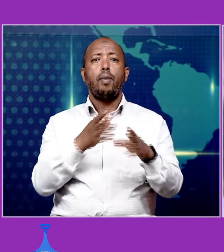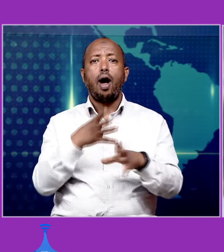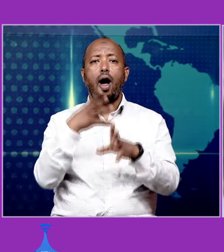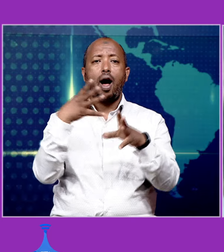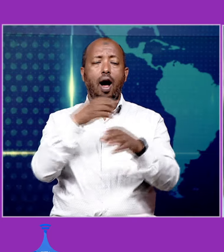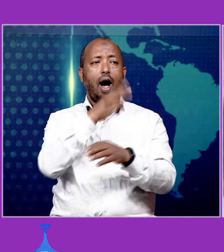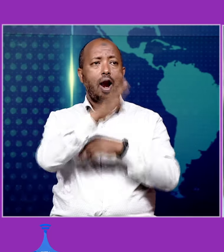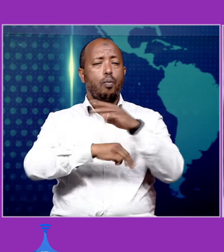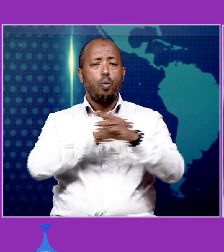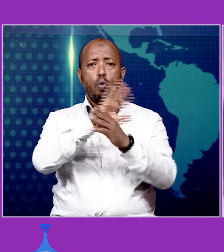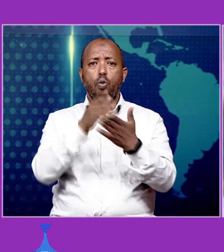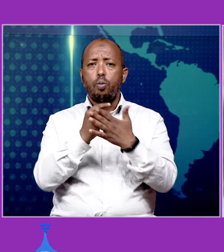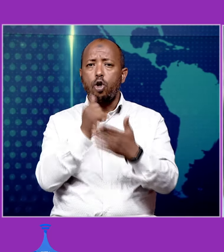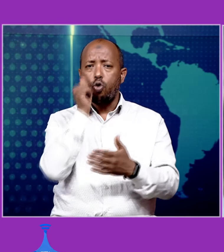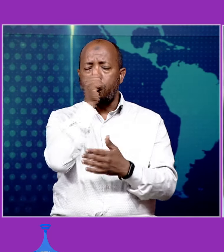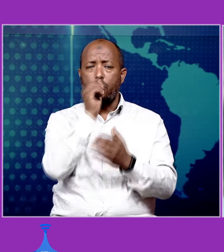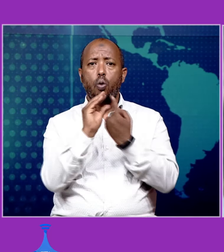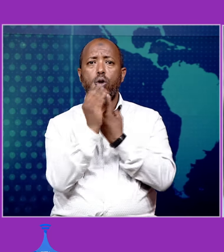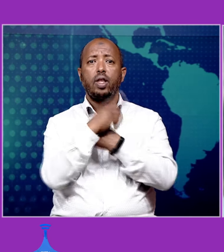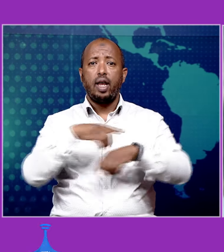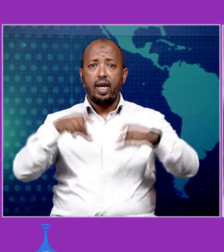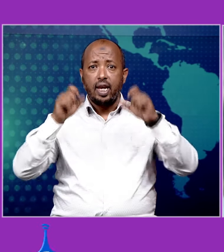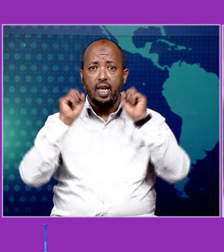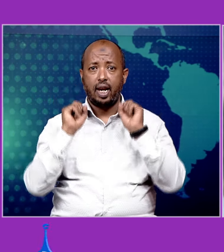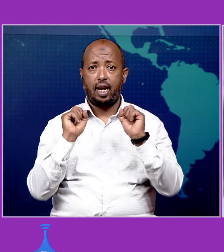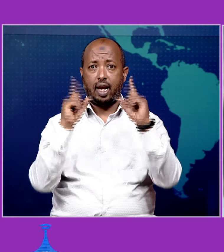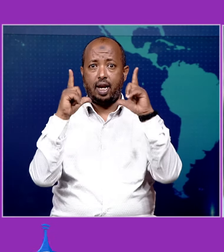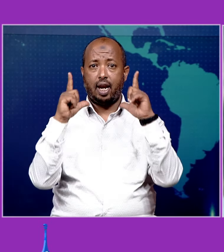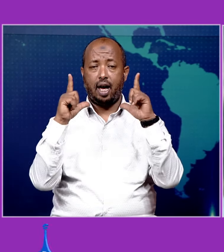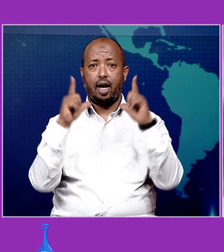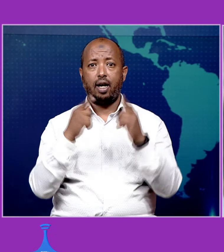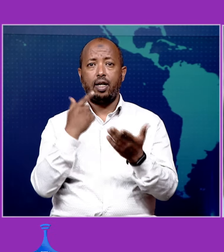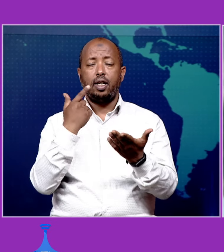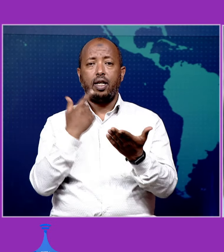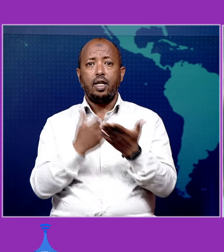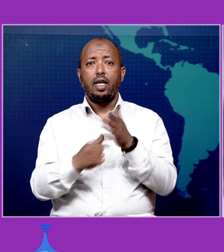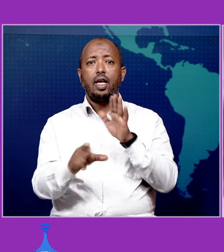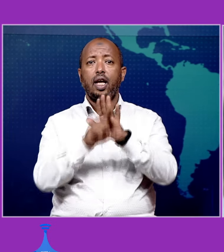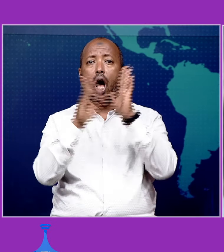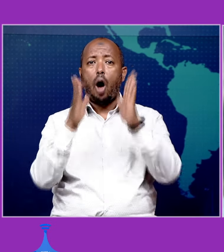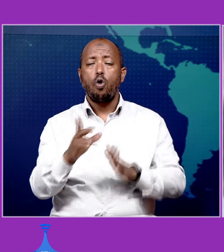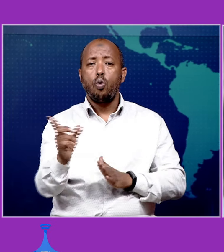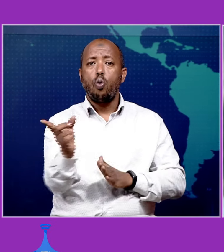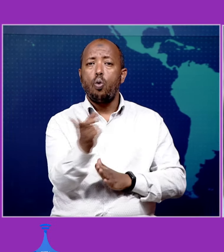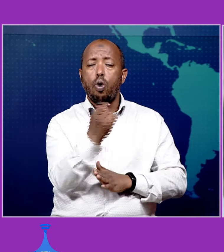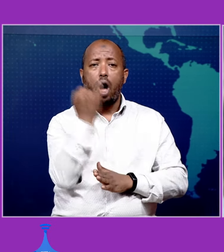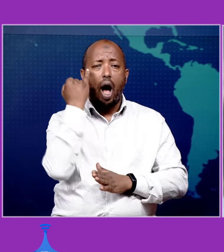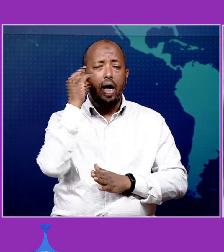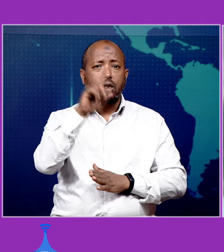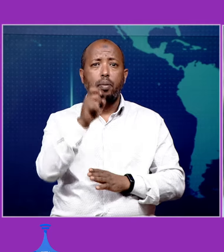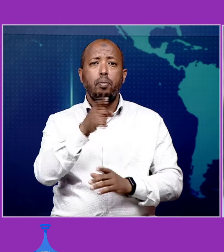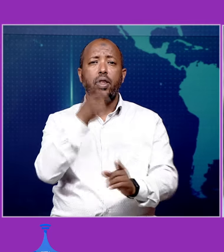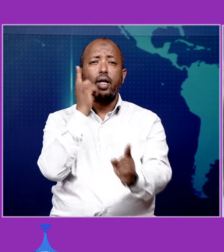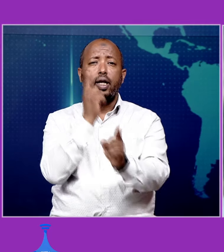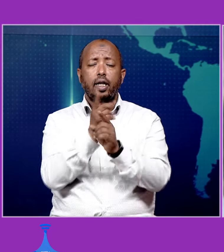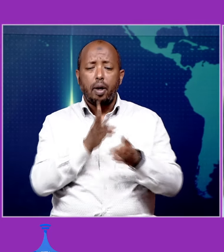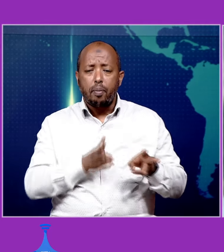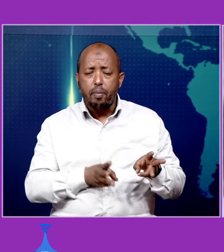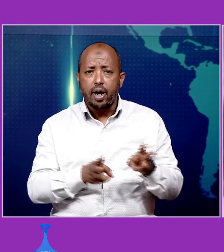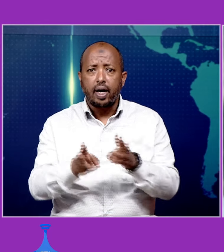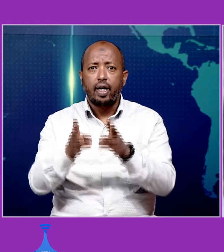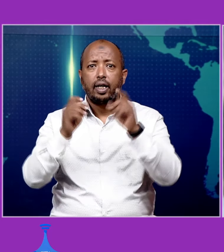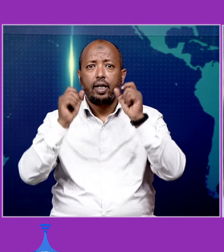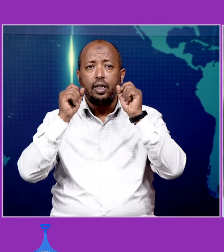እንዲያውቀው የኢትዮጵያን ሌጅትመት ጥያቄ በተገቢው መንገድ